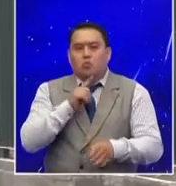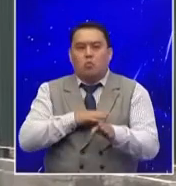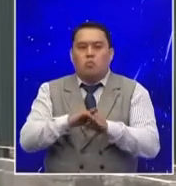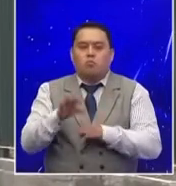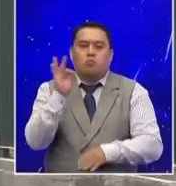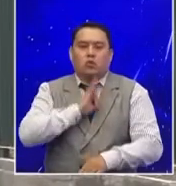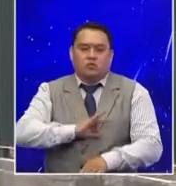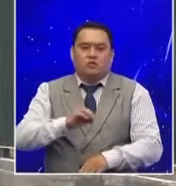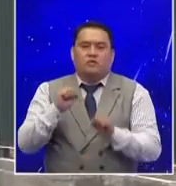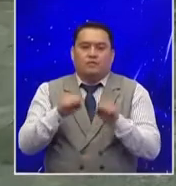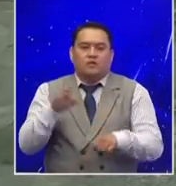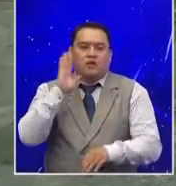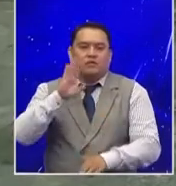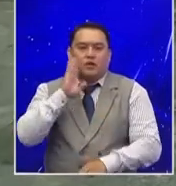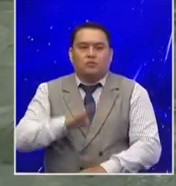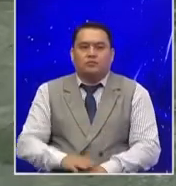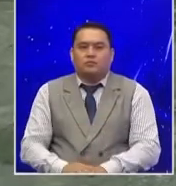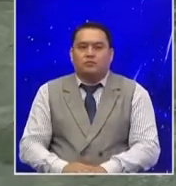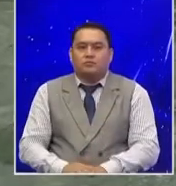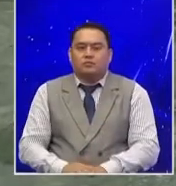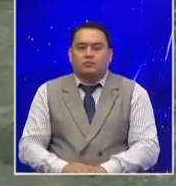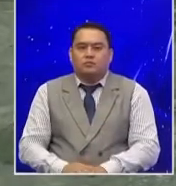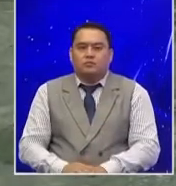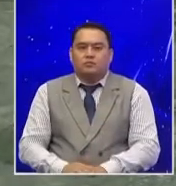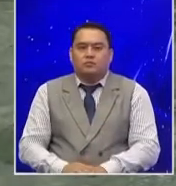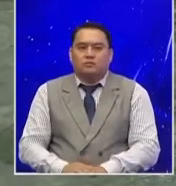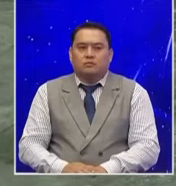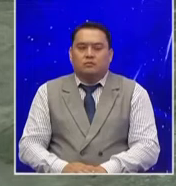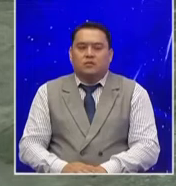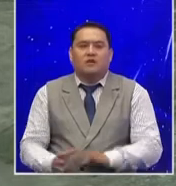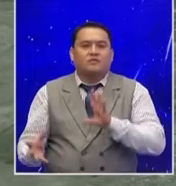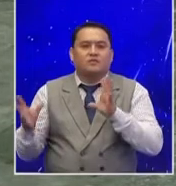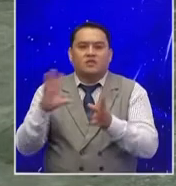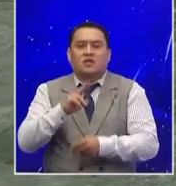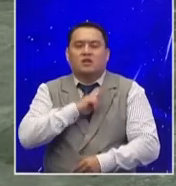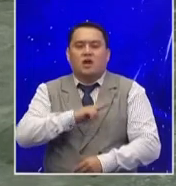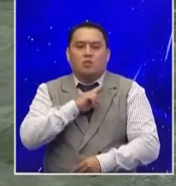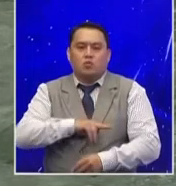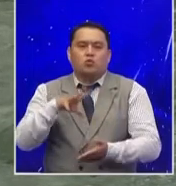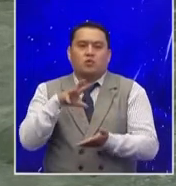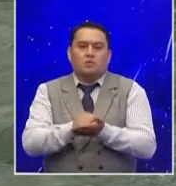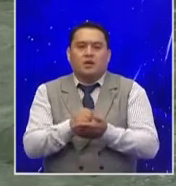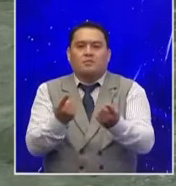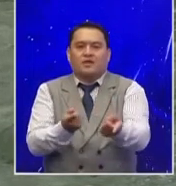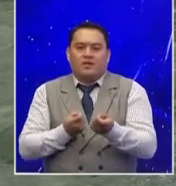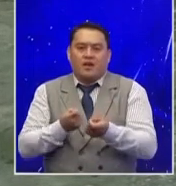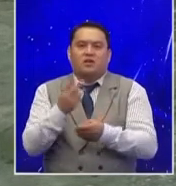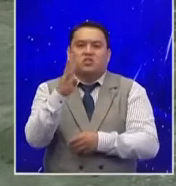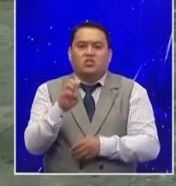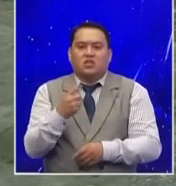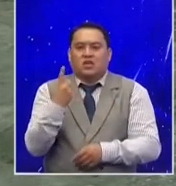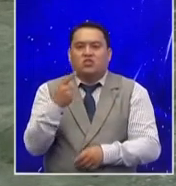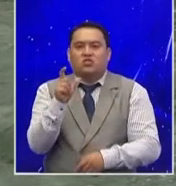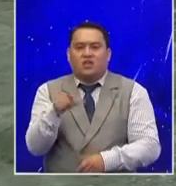пользоваться качественной питьевой водой. В целом, по линии дорожной карты занятости мы должны обеспечить